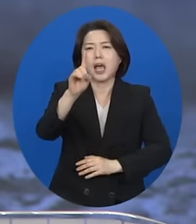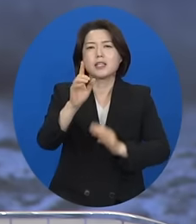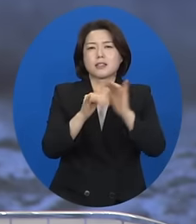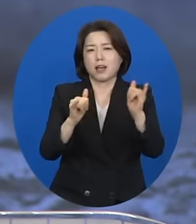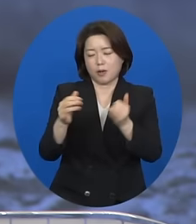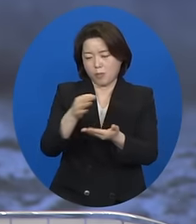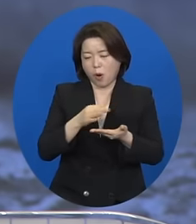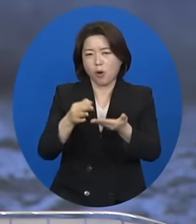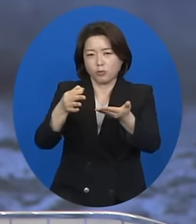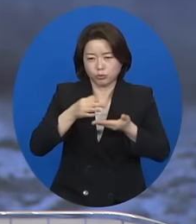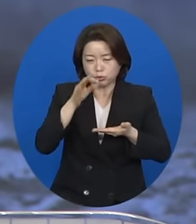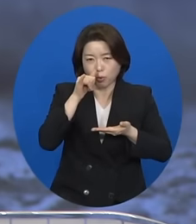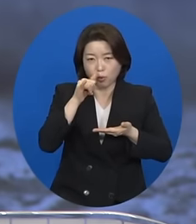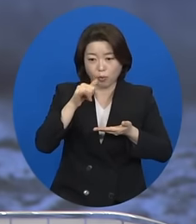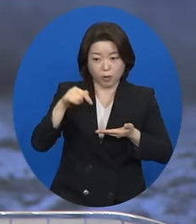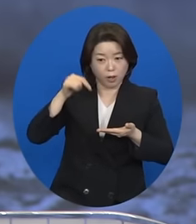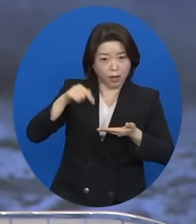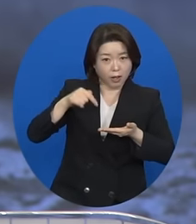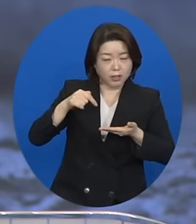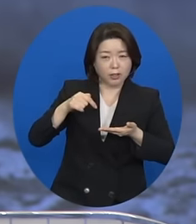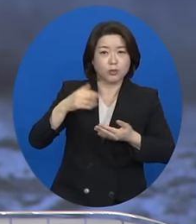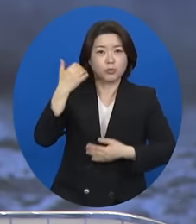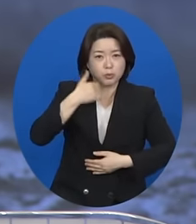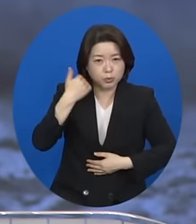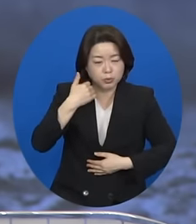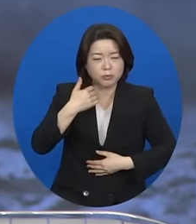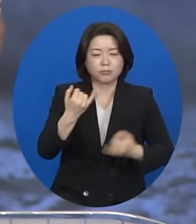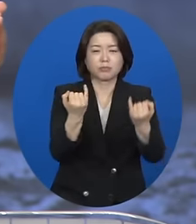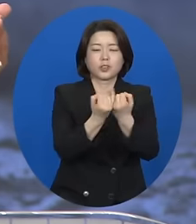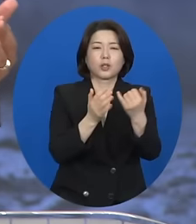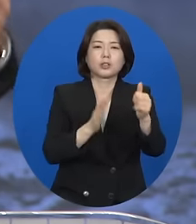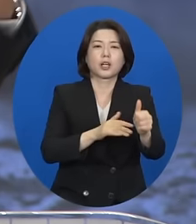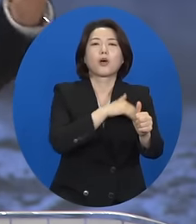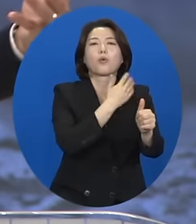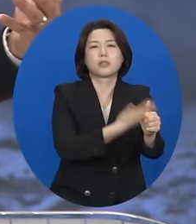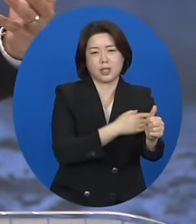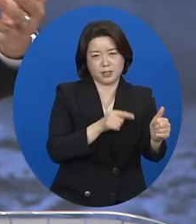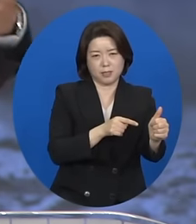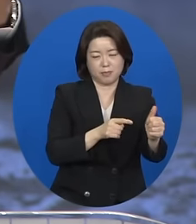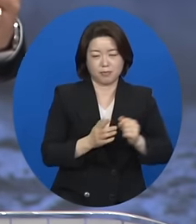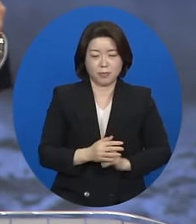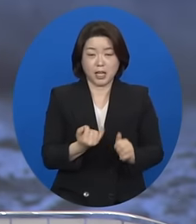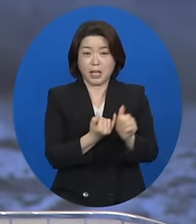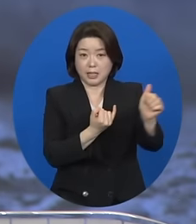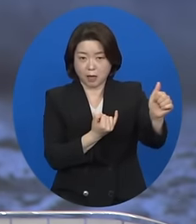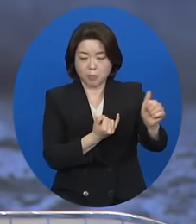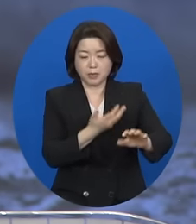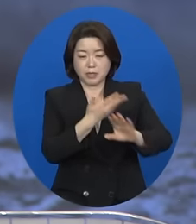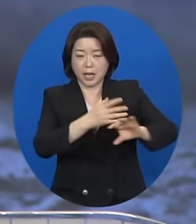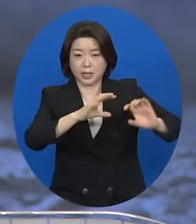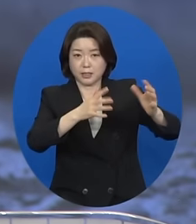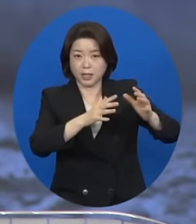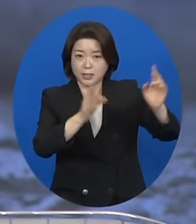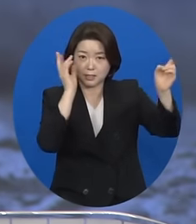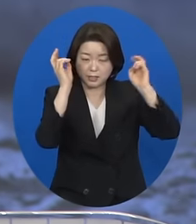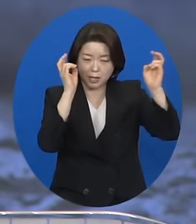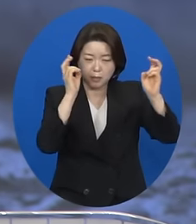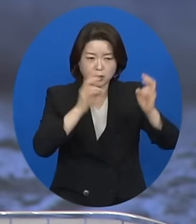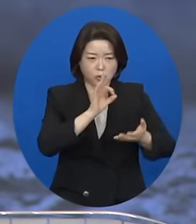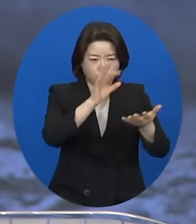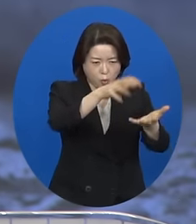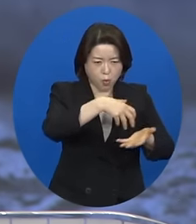있었어요이 권사님은 여자분이신데 남편분이 해외에서 사을 하시면서 을 많이 보시던